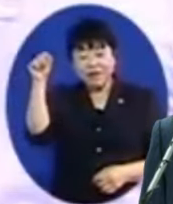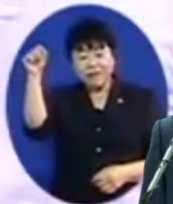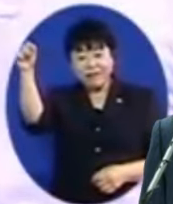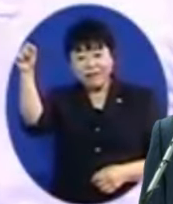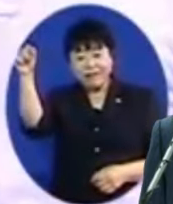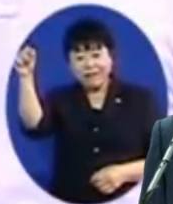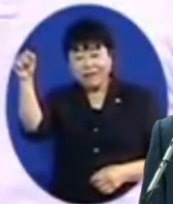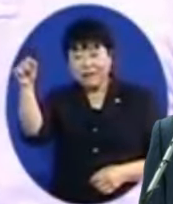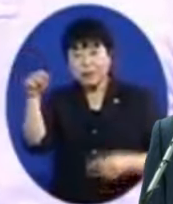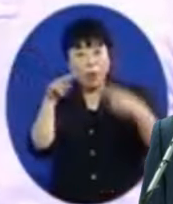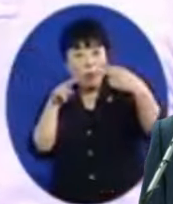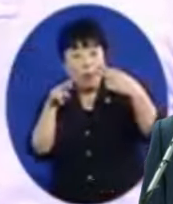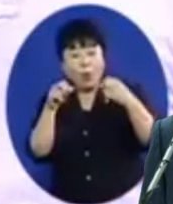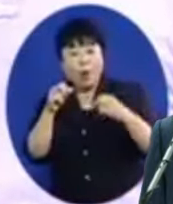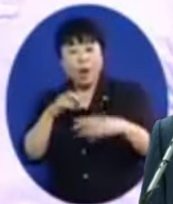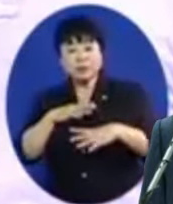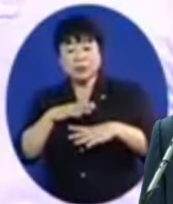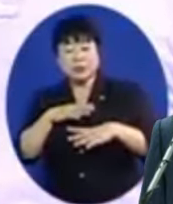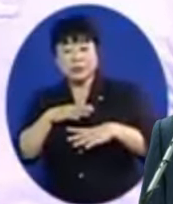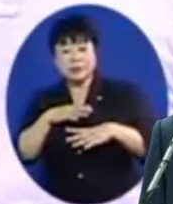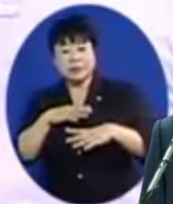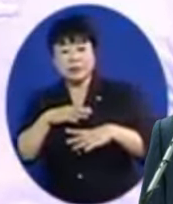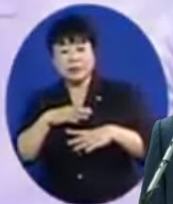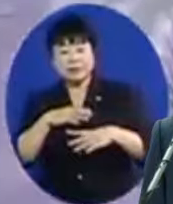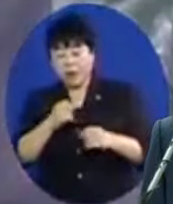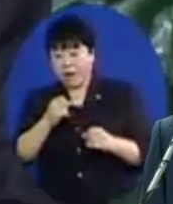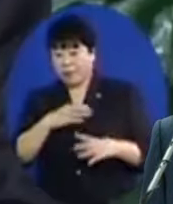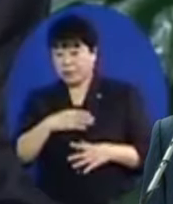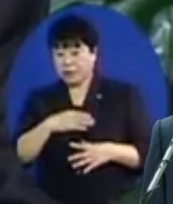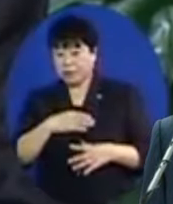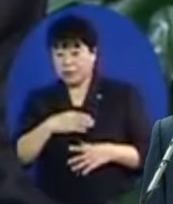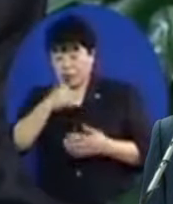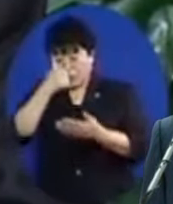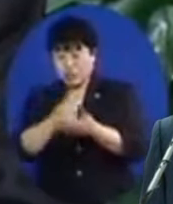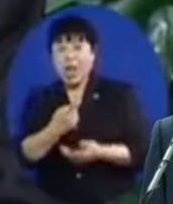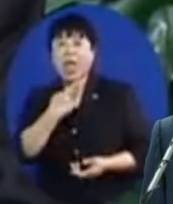모든 사람이 탄성을 했습니다. 저도 아주 혼비백산했습니다.